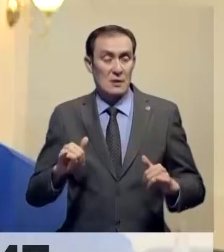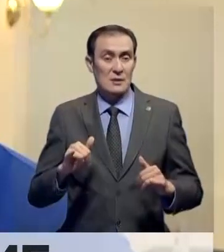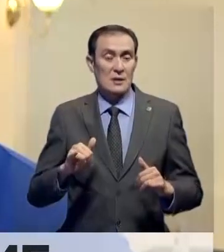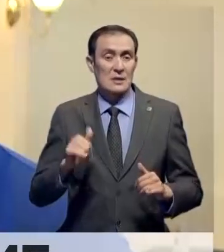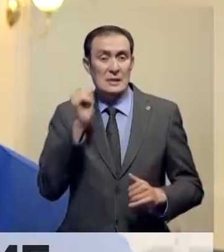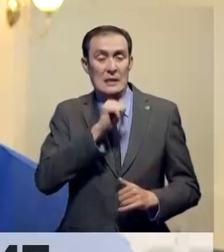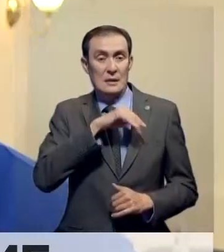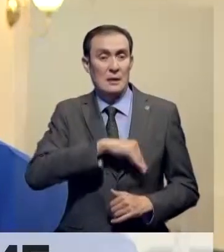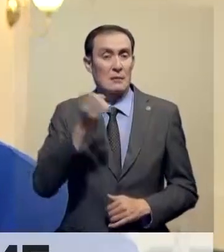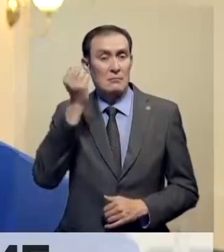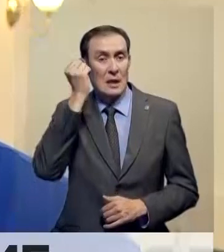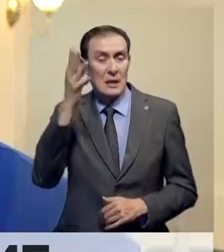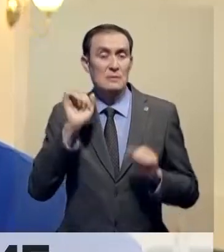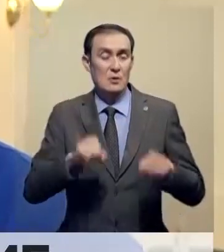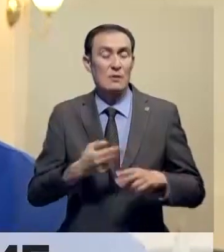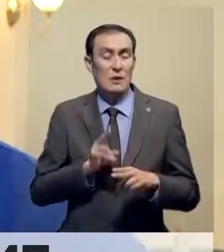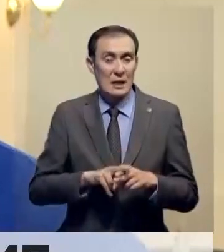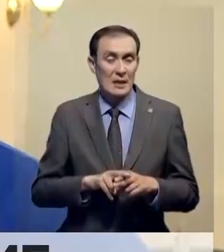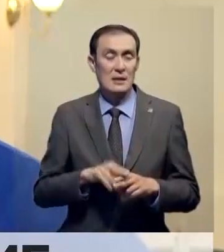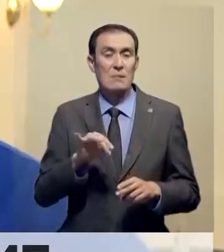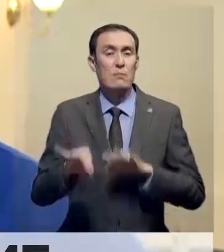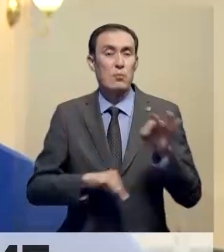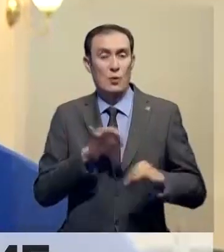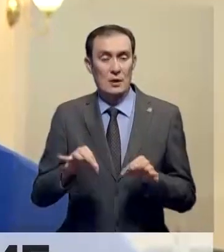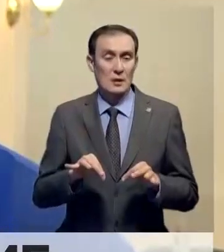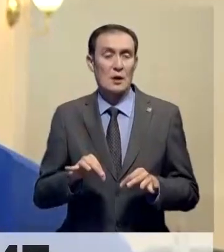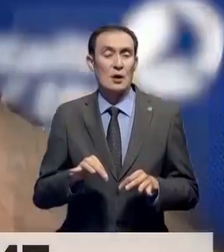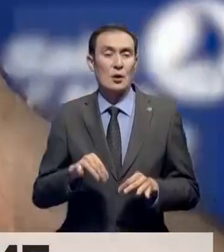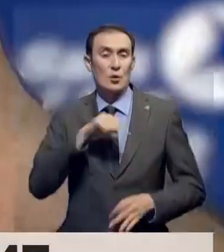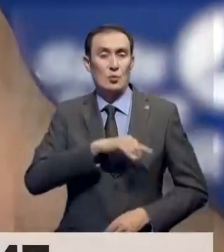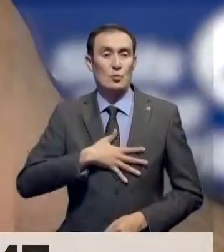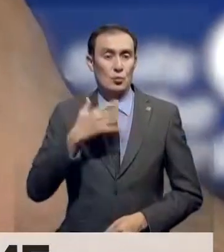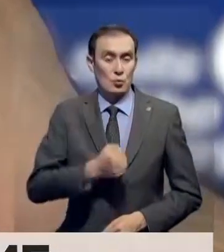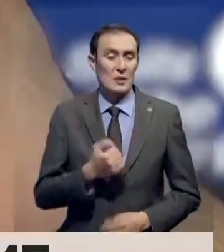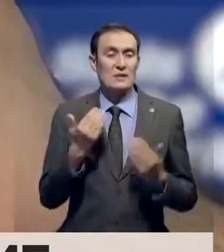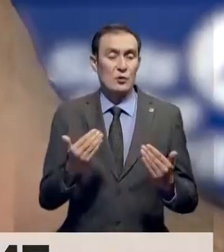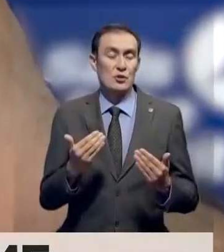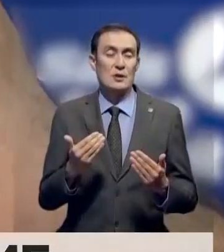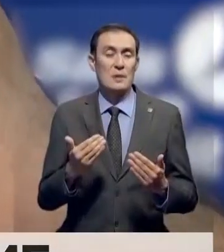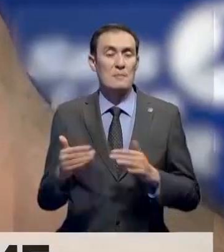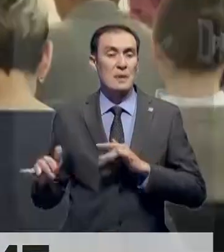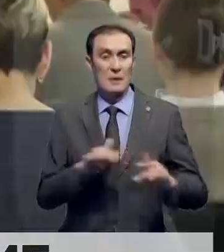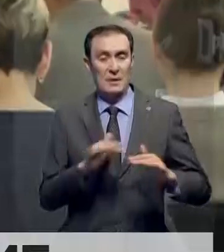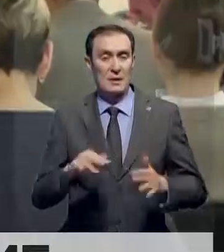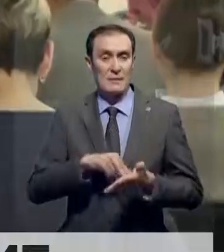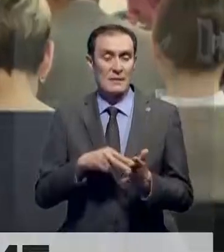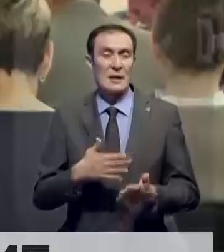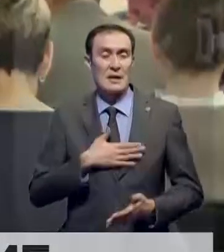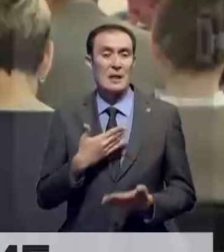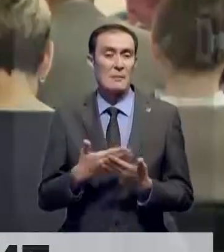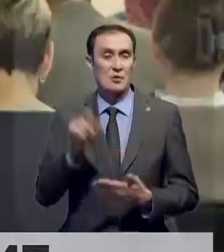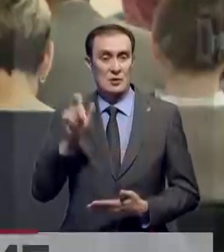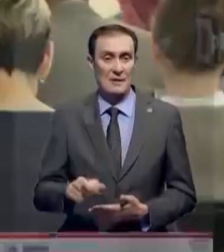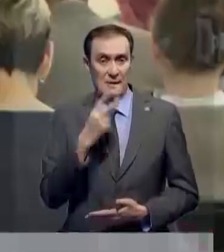таланты и способности. И на это направлен и проект «Паруса духа», и на это направлены сегодняшние мероприятия. Я, как, например,